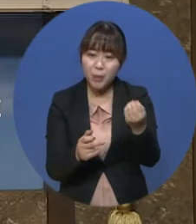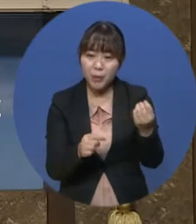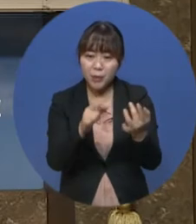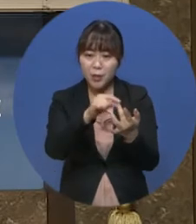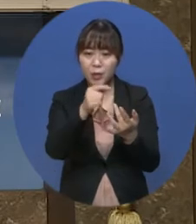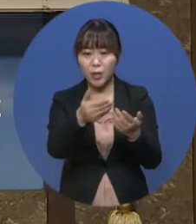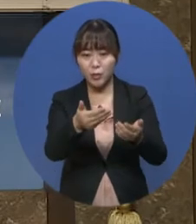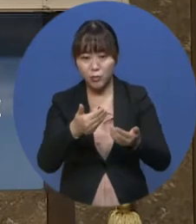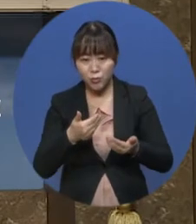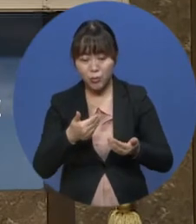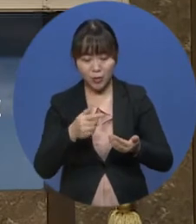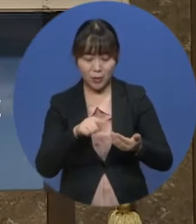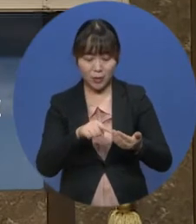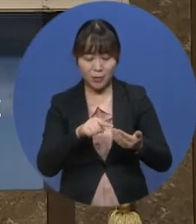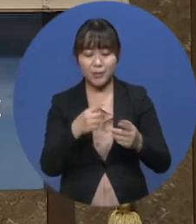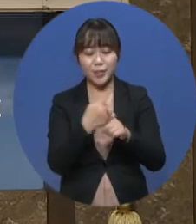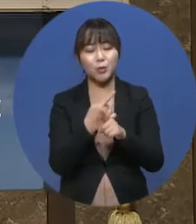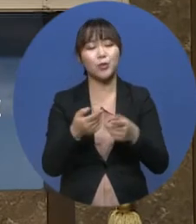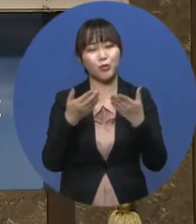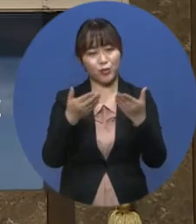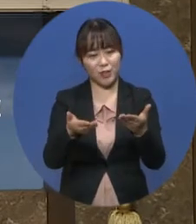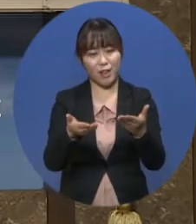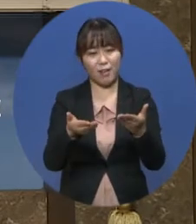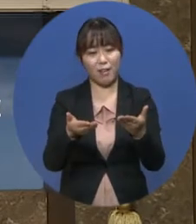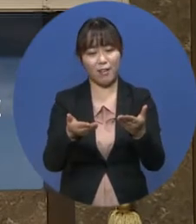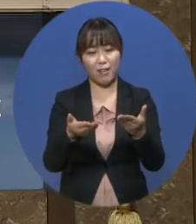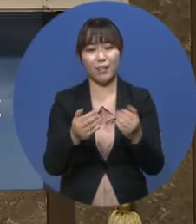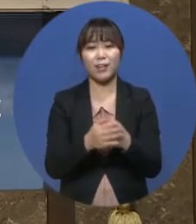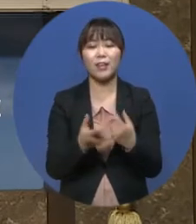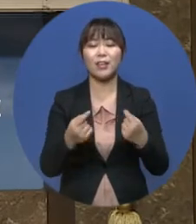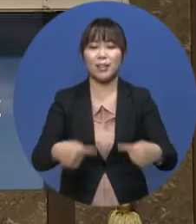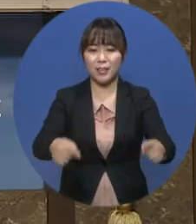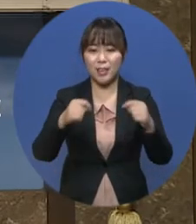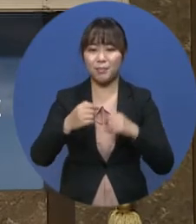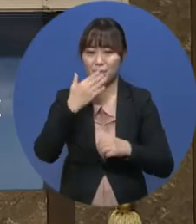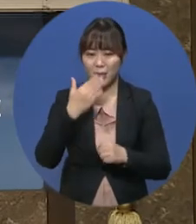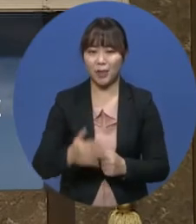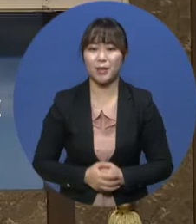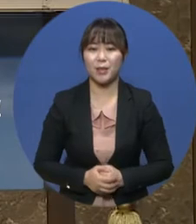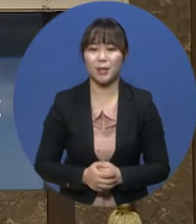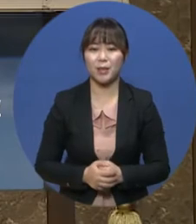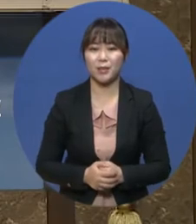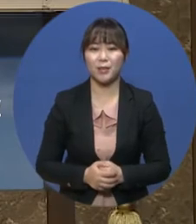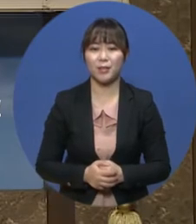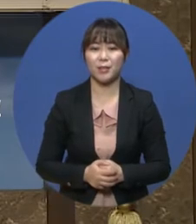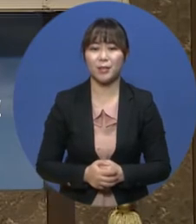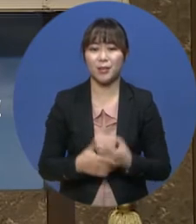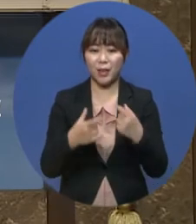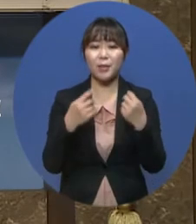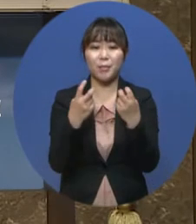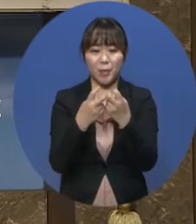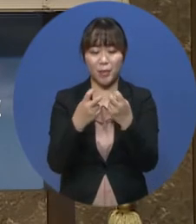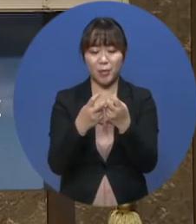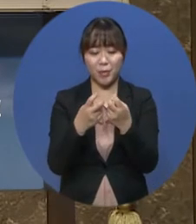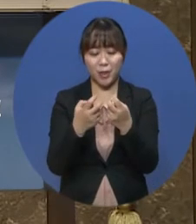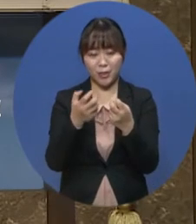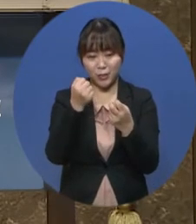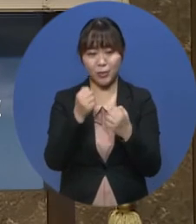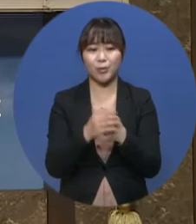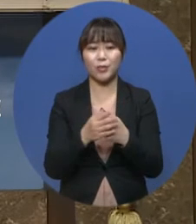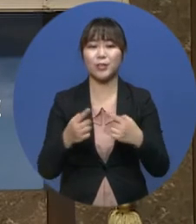선정해 주신 분들을 치료해 주겠다 그렇게 해서 참여하실 수도 있습니다 그런 방법으로 어